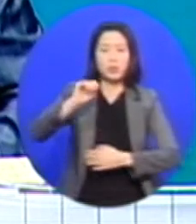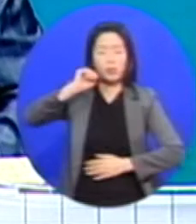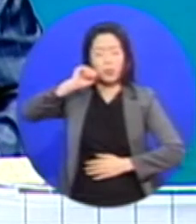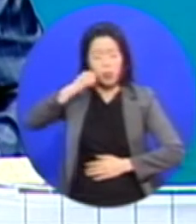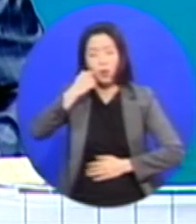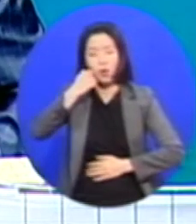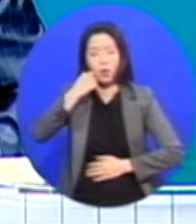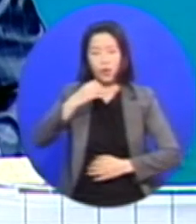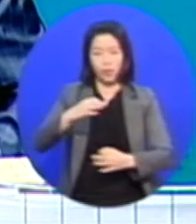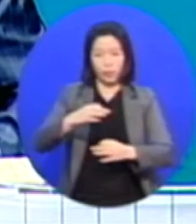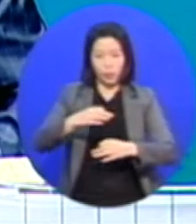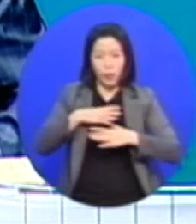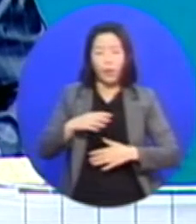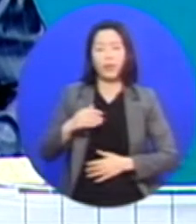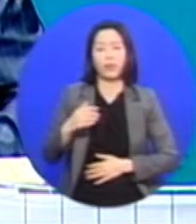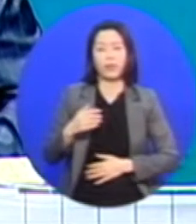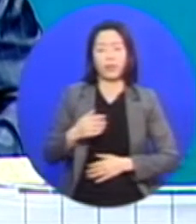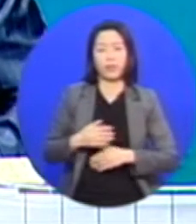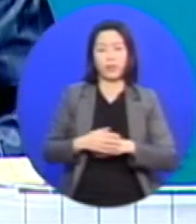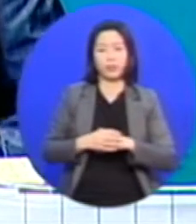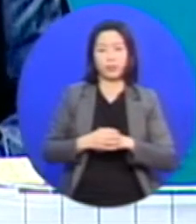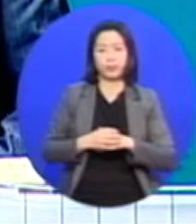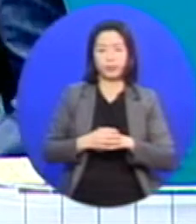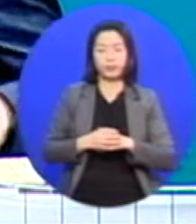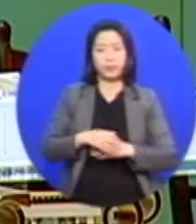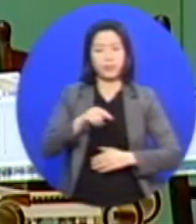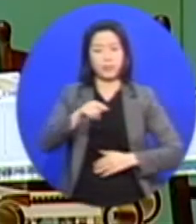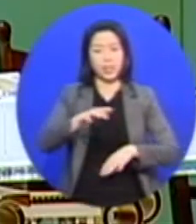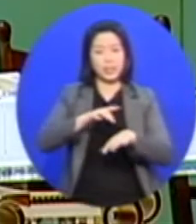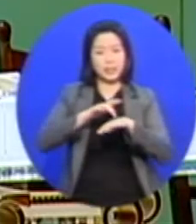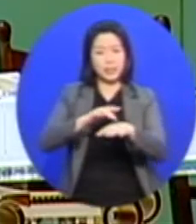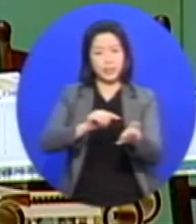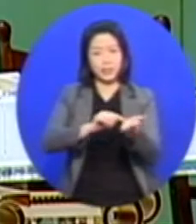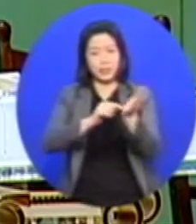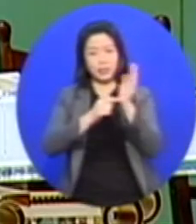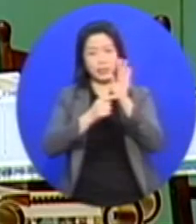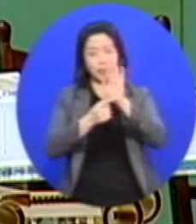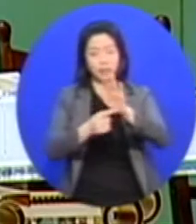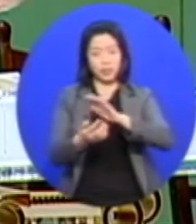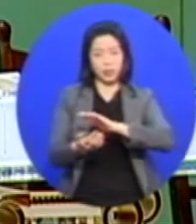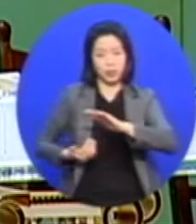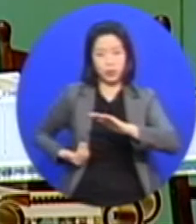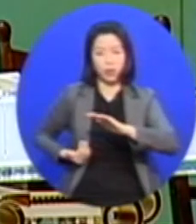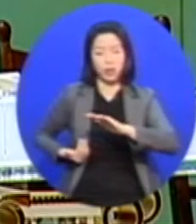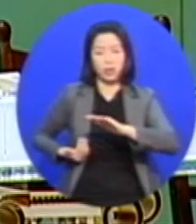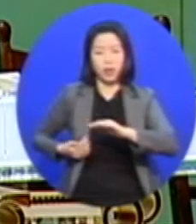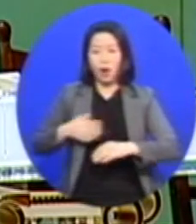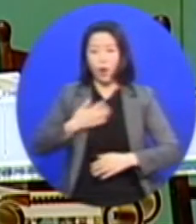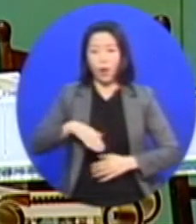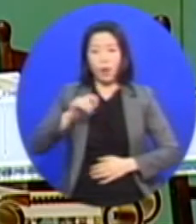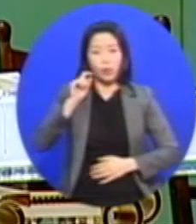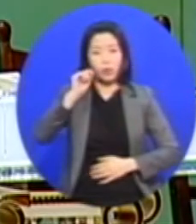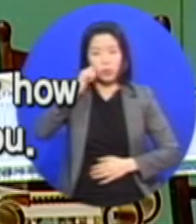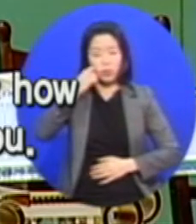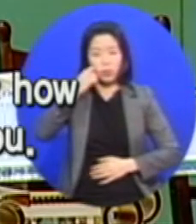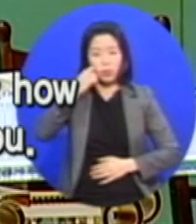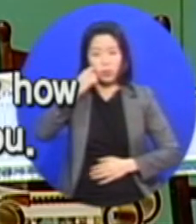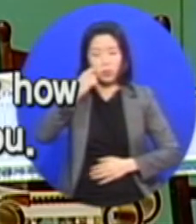깜짝 놀랐어요 그 귀신이 드러나기 까지는 전혀 알 수가 없었어요